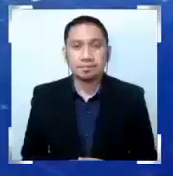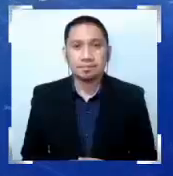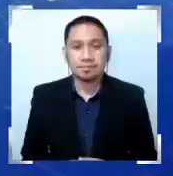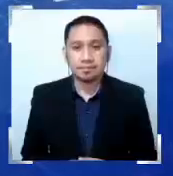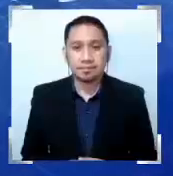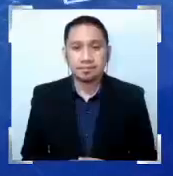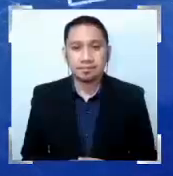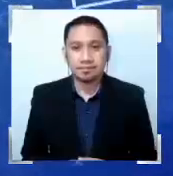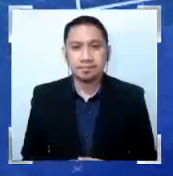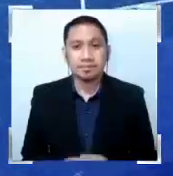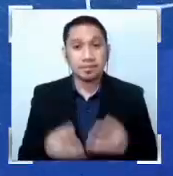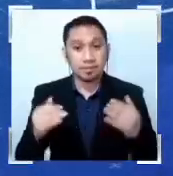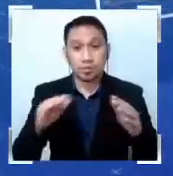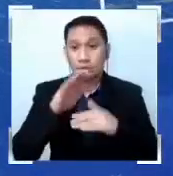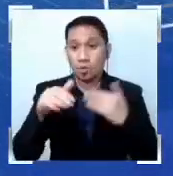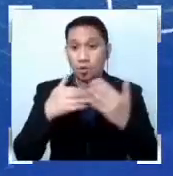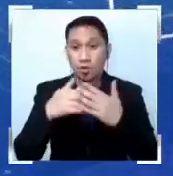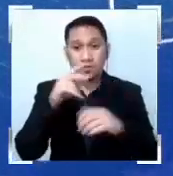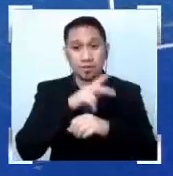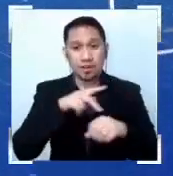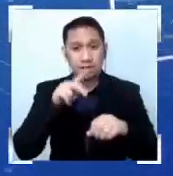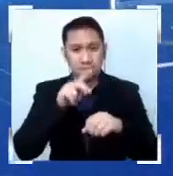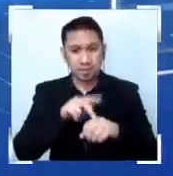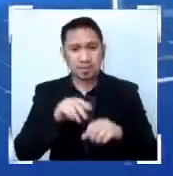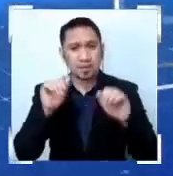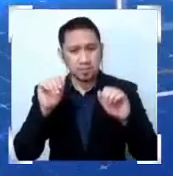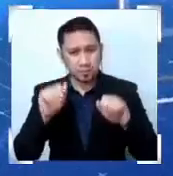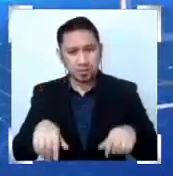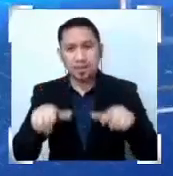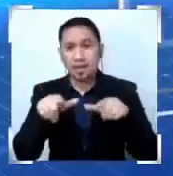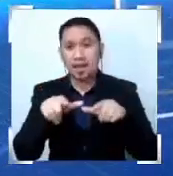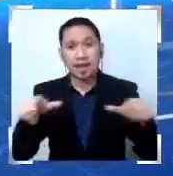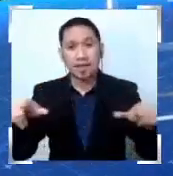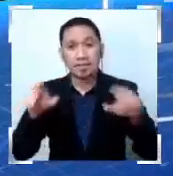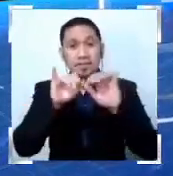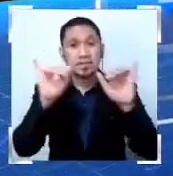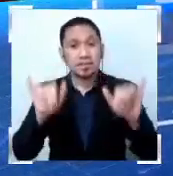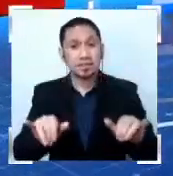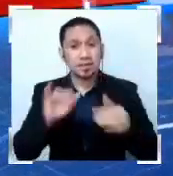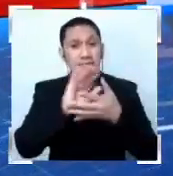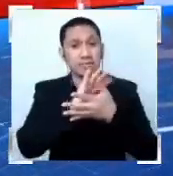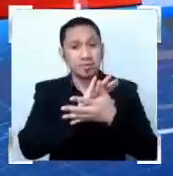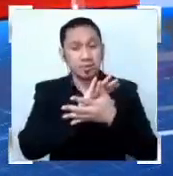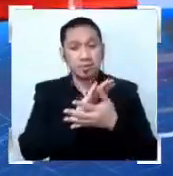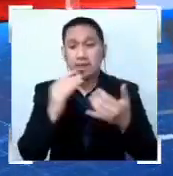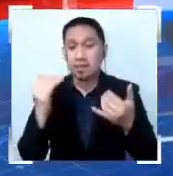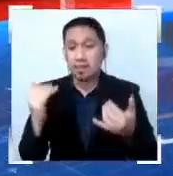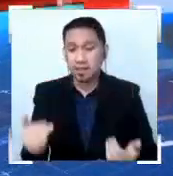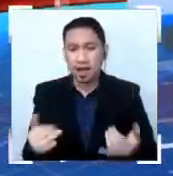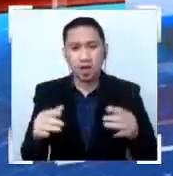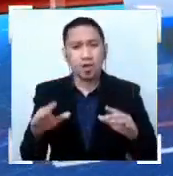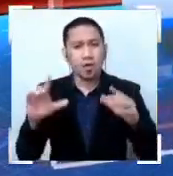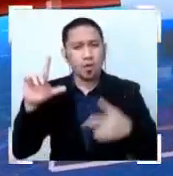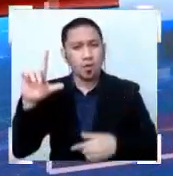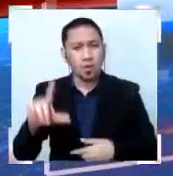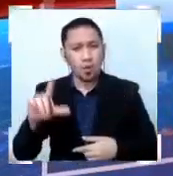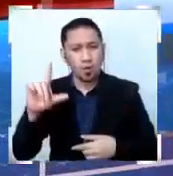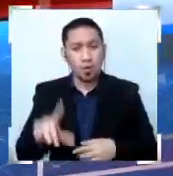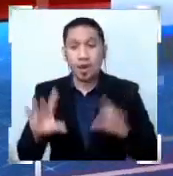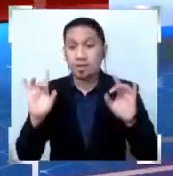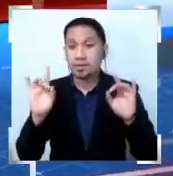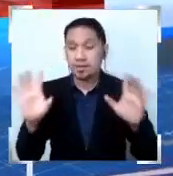Igan, sa buong bansa na ipatutupad ang alert level system para sa COVID. Mababa na rin ang risk sa COVID ang ilang pangunahing lungsod sa